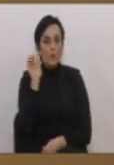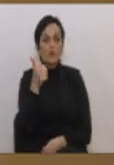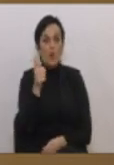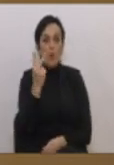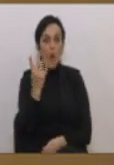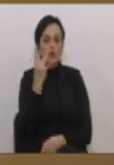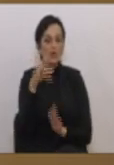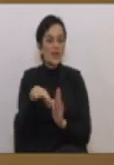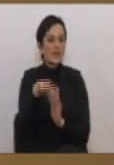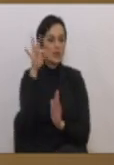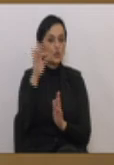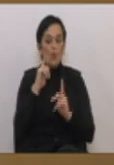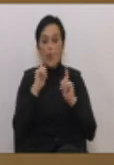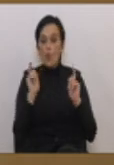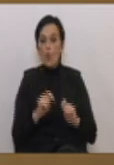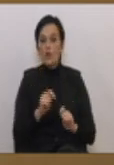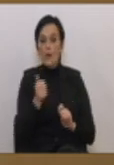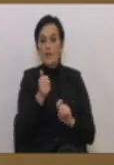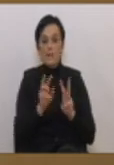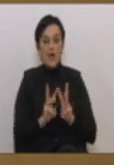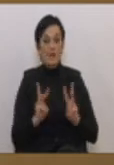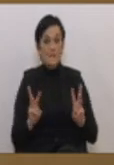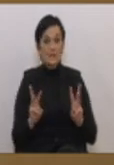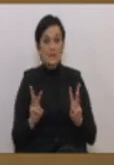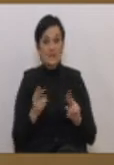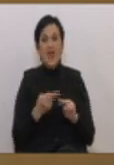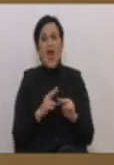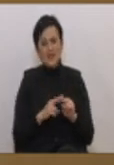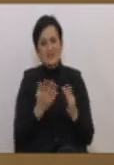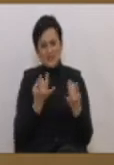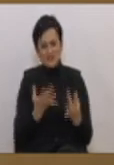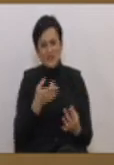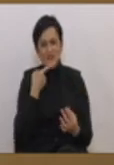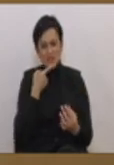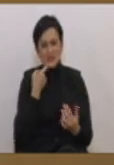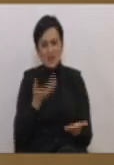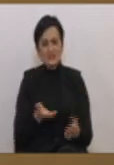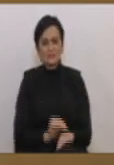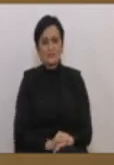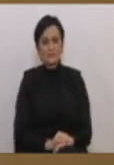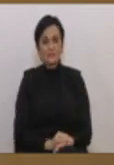ორჯერ უკრაინის პრემიერ-მინისტრი ეს ისე სხვადასხვაა